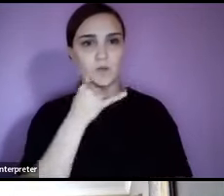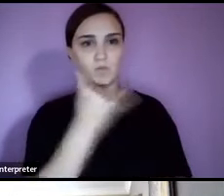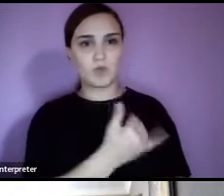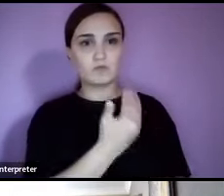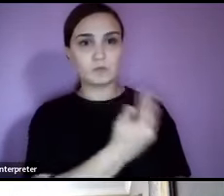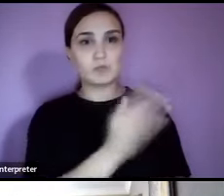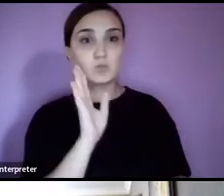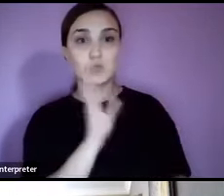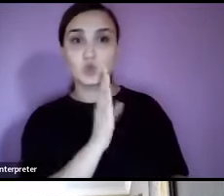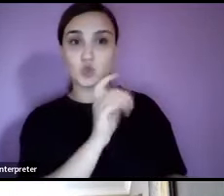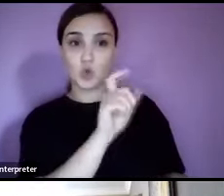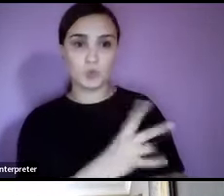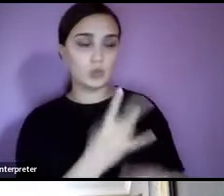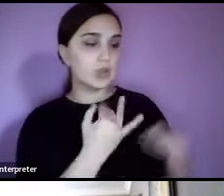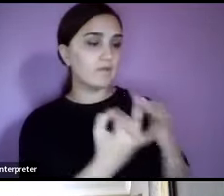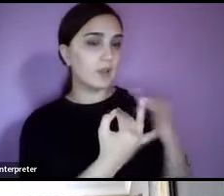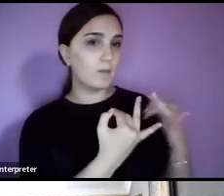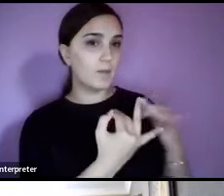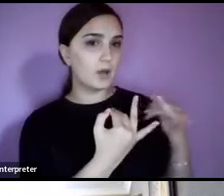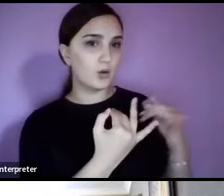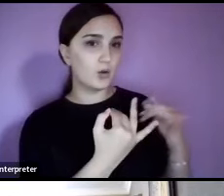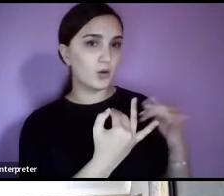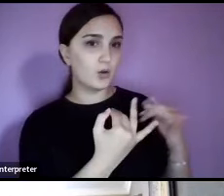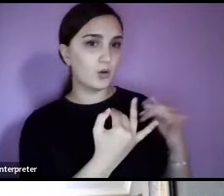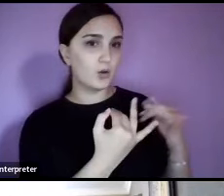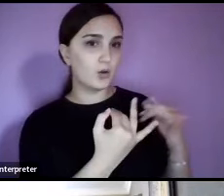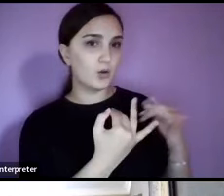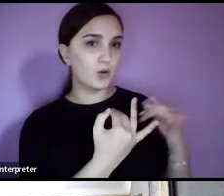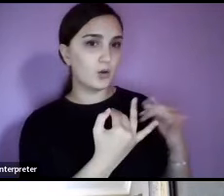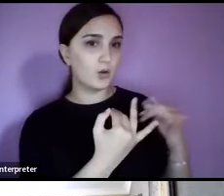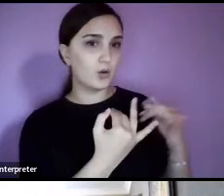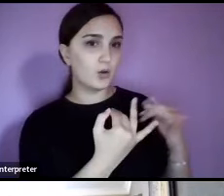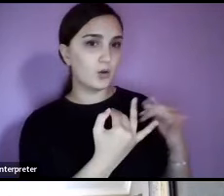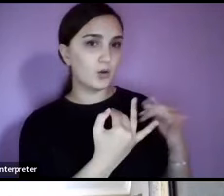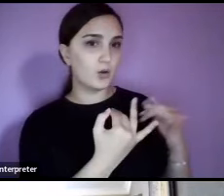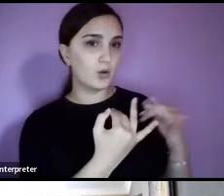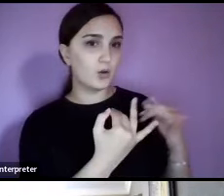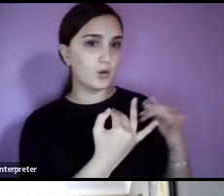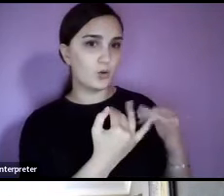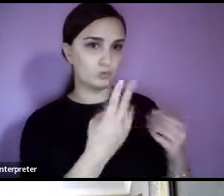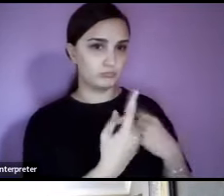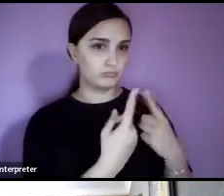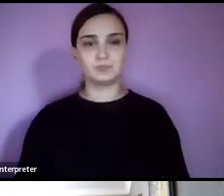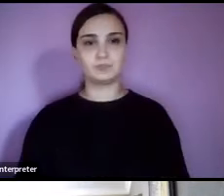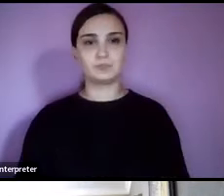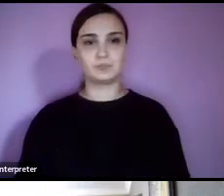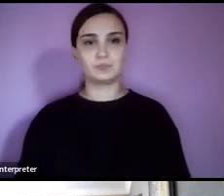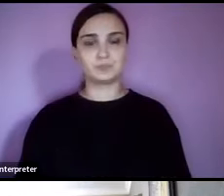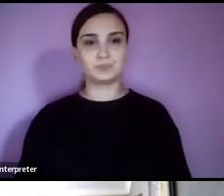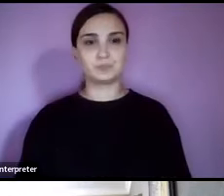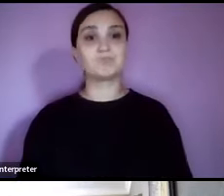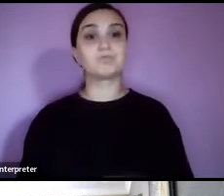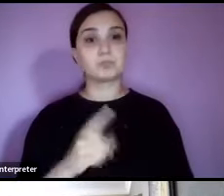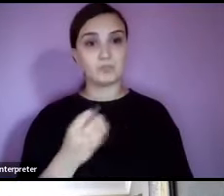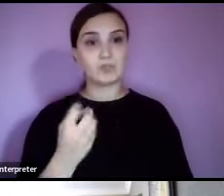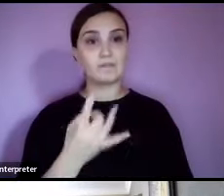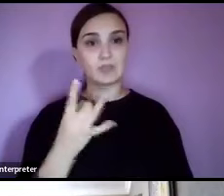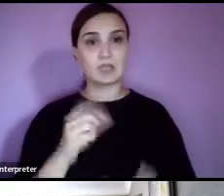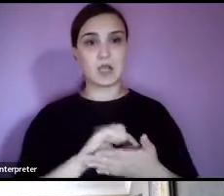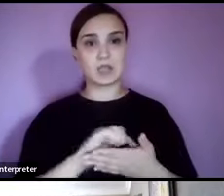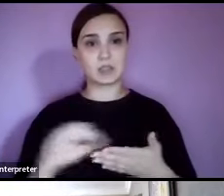მის მშობელს და დაველაპარაკოთ მას. თუმცაღა კიდევ ერთხელ ხაზს უსვამთ, რომ თუ კი ბავშვისთვის გვინდა